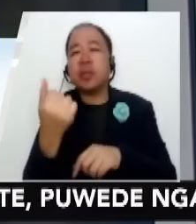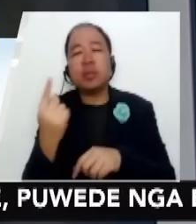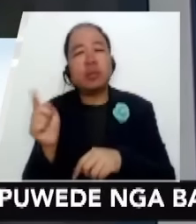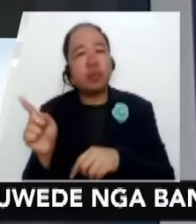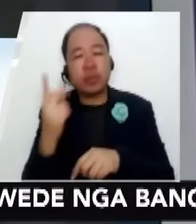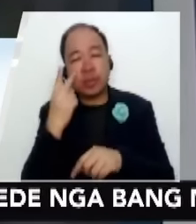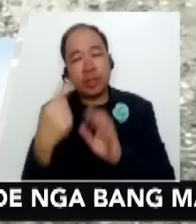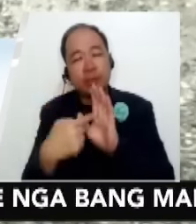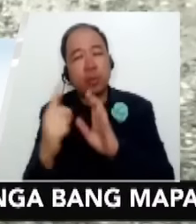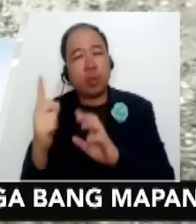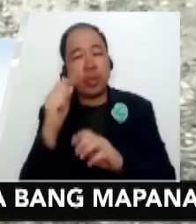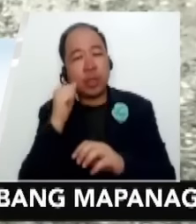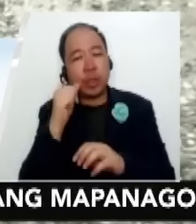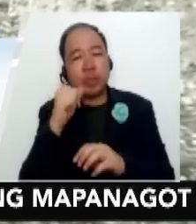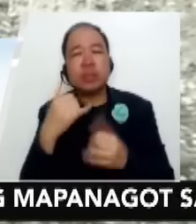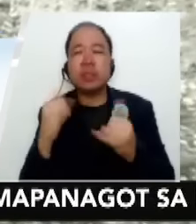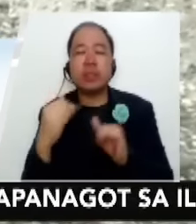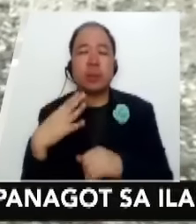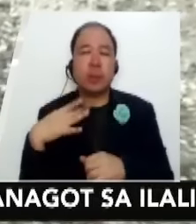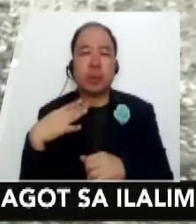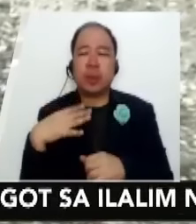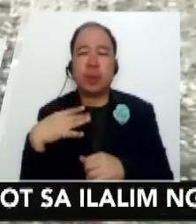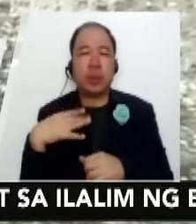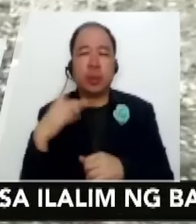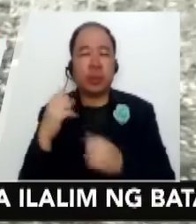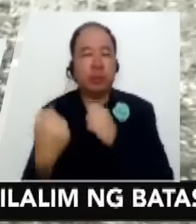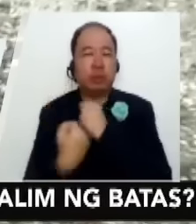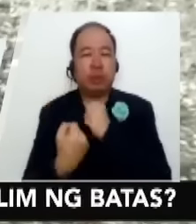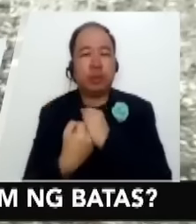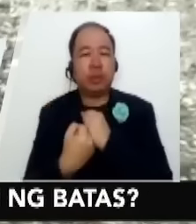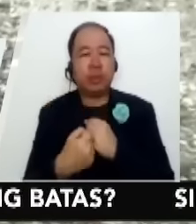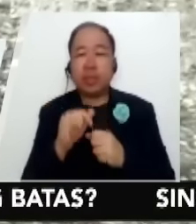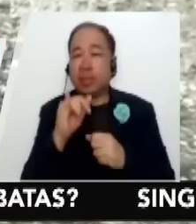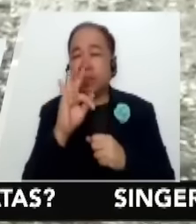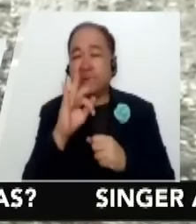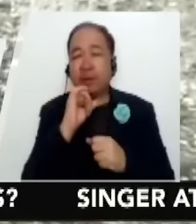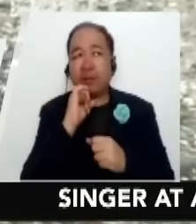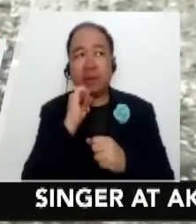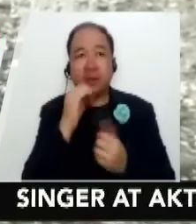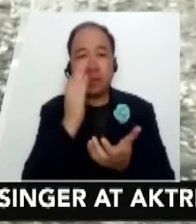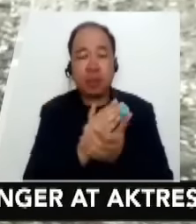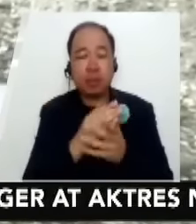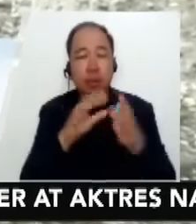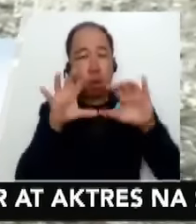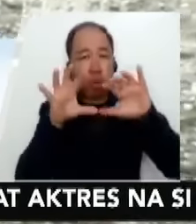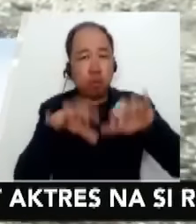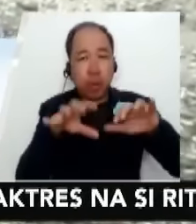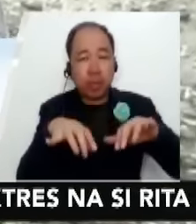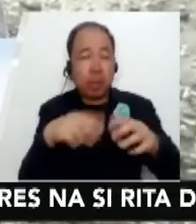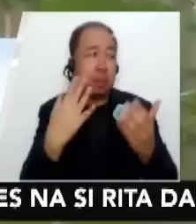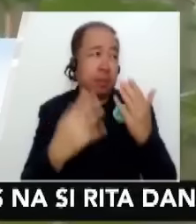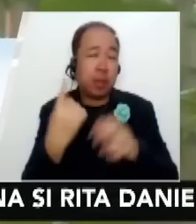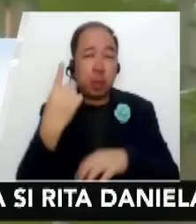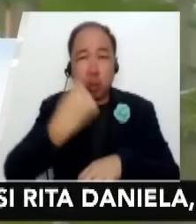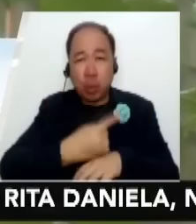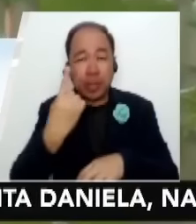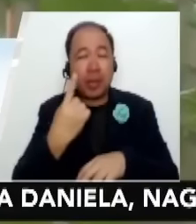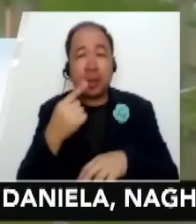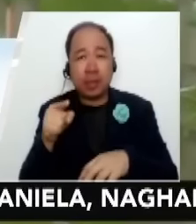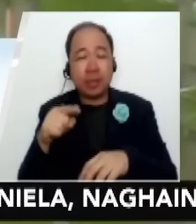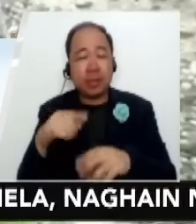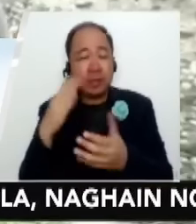naghihintay pa rin. O, hindi na po tumigil yung ulan. Tumigil man po ng isang araw, ay lubog pa rin po sa tubig. Pumunta kanina